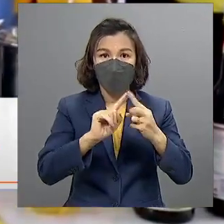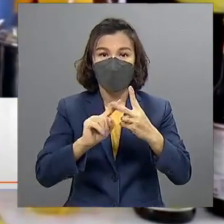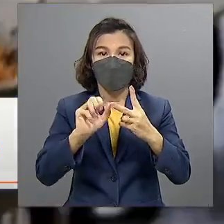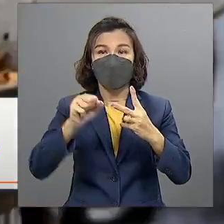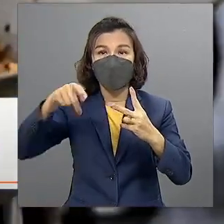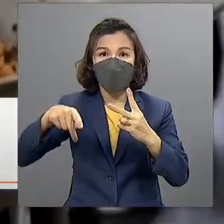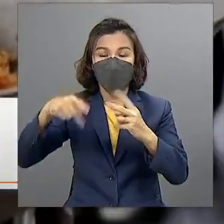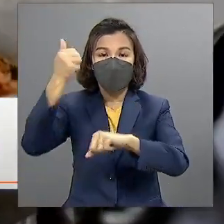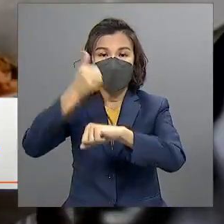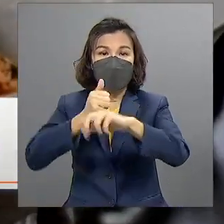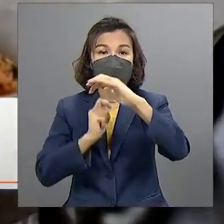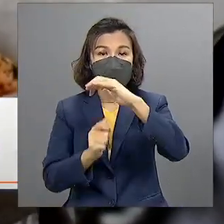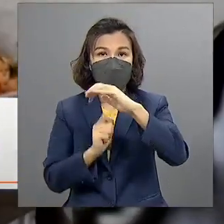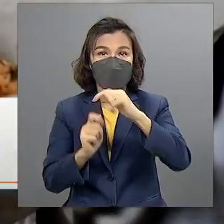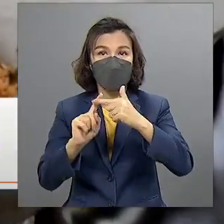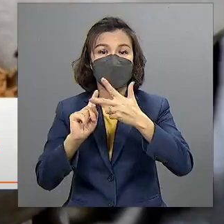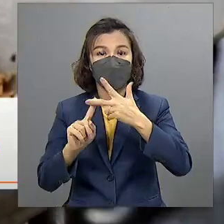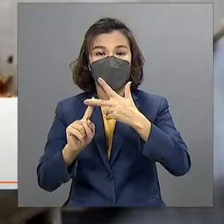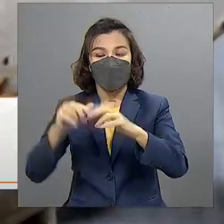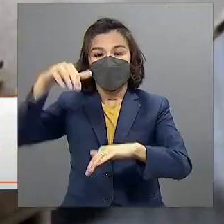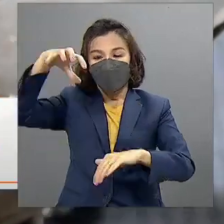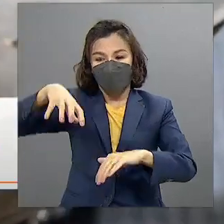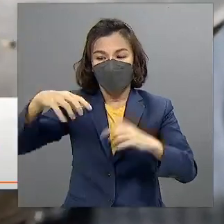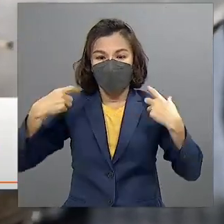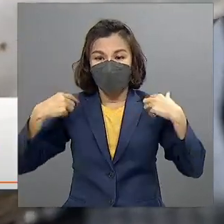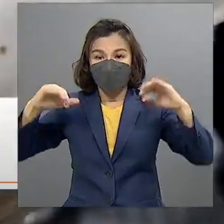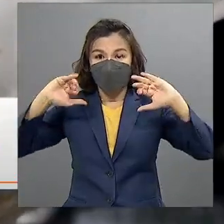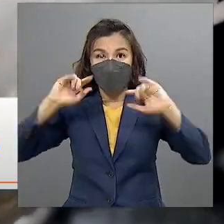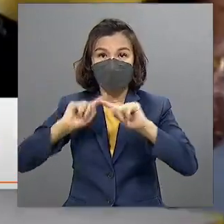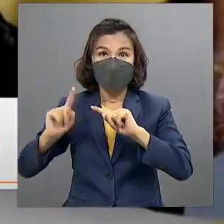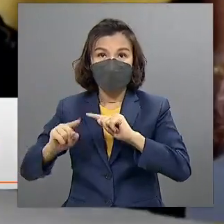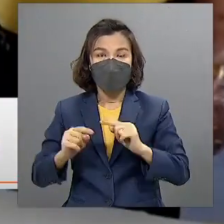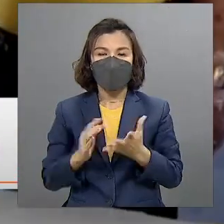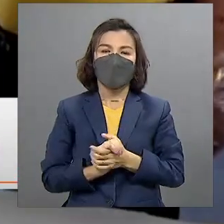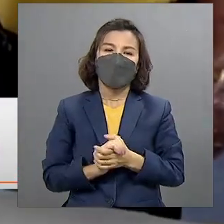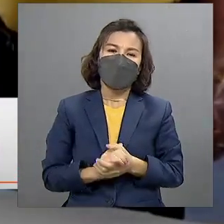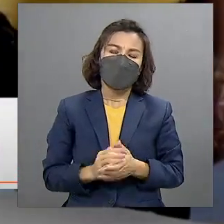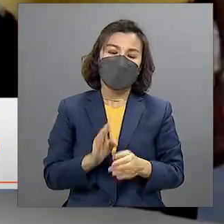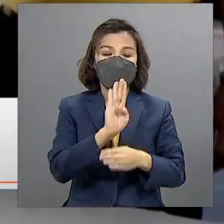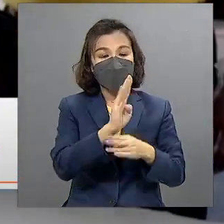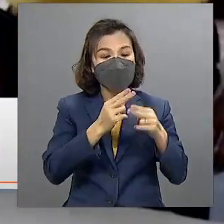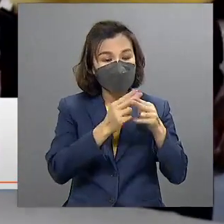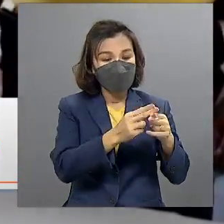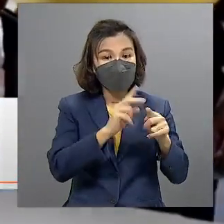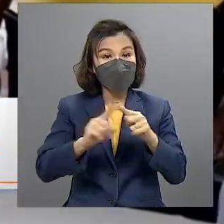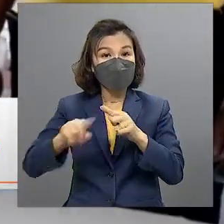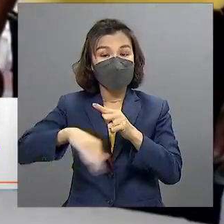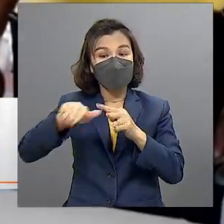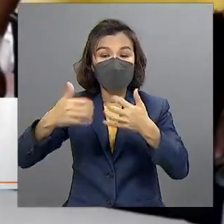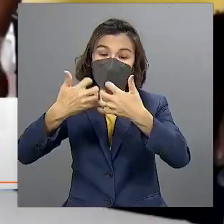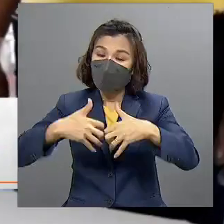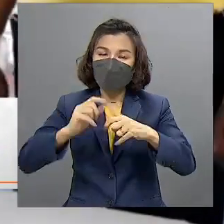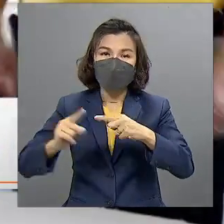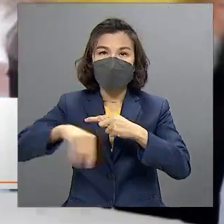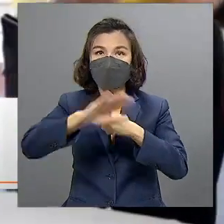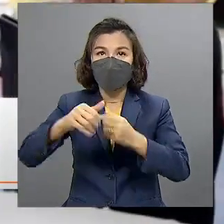ระยองรวมทั้งส่วนราชการที่เกี่ยวข้องผู้ประกอบการภาคอุตสาหกรรมในพื้นที่ร่วมกันจัดงานนะคะโดยท่านผู้ว่าได้ปรุงอาหารเม